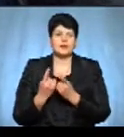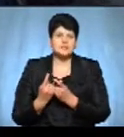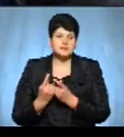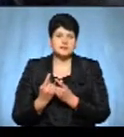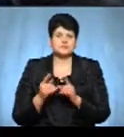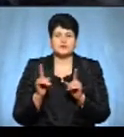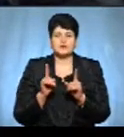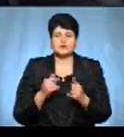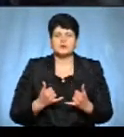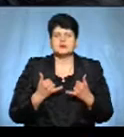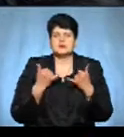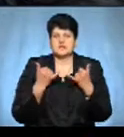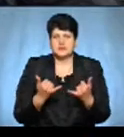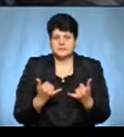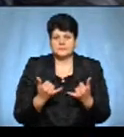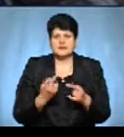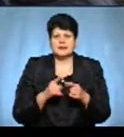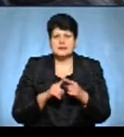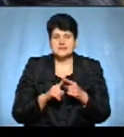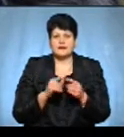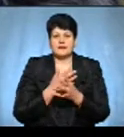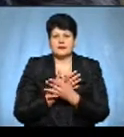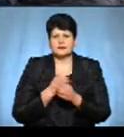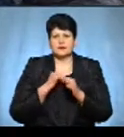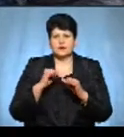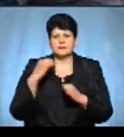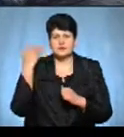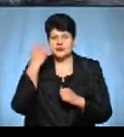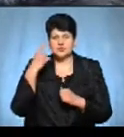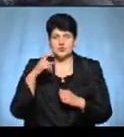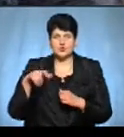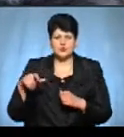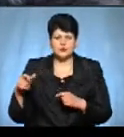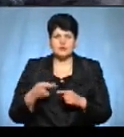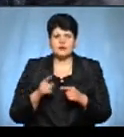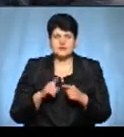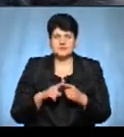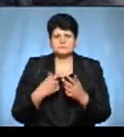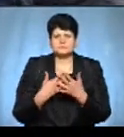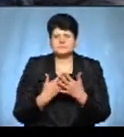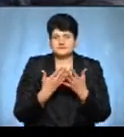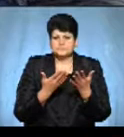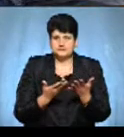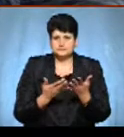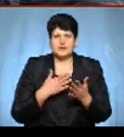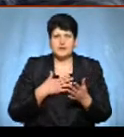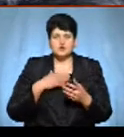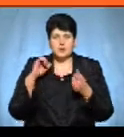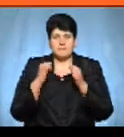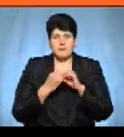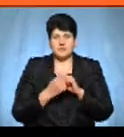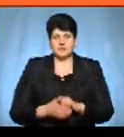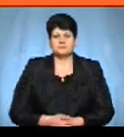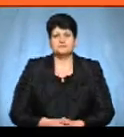щоб присвятити цих ангелів Героям Небесної Сотні, адже це такі символи нашої